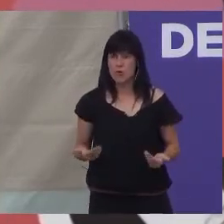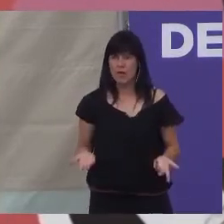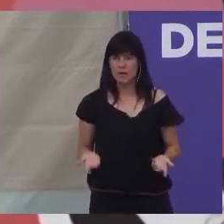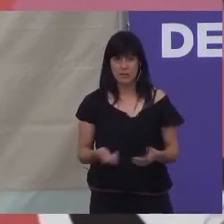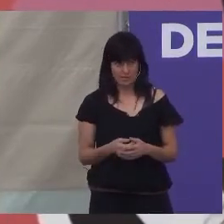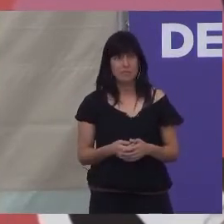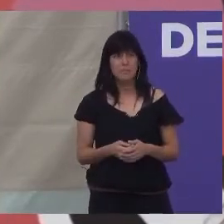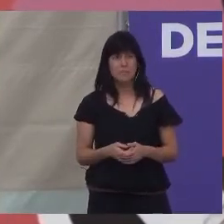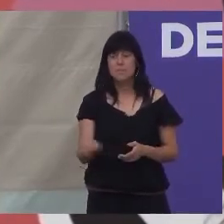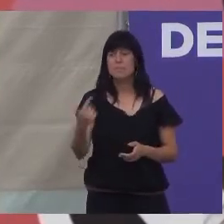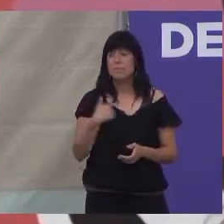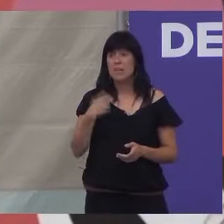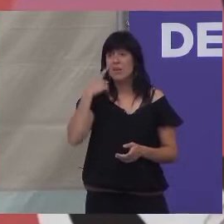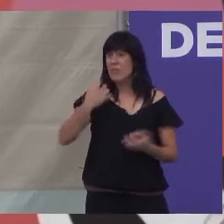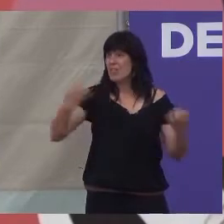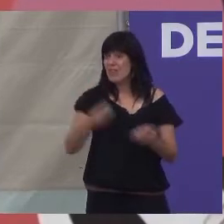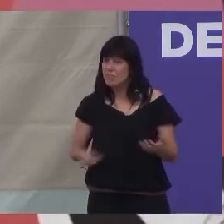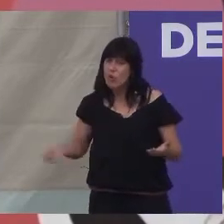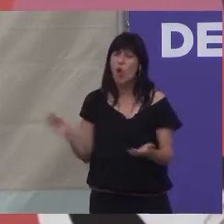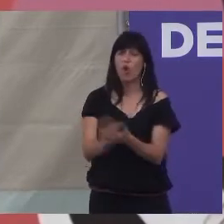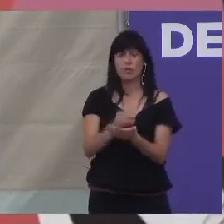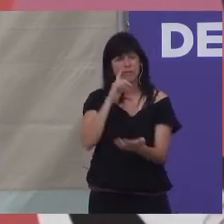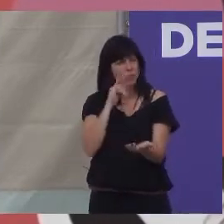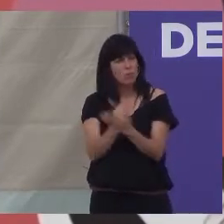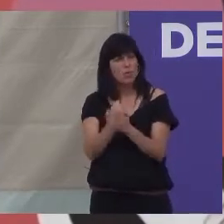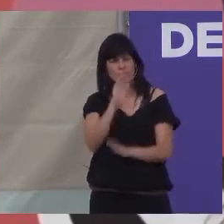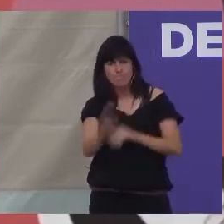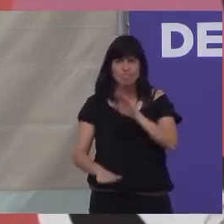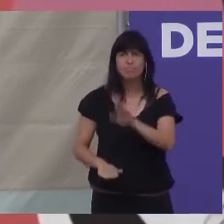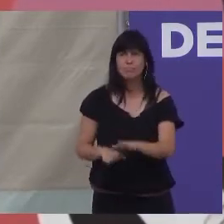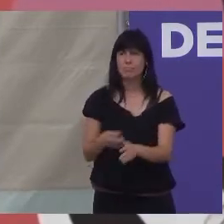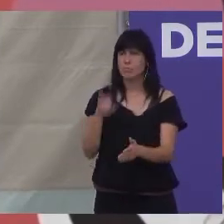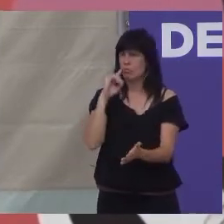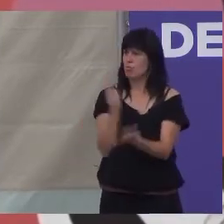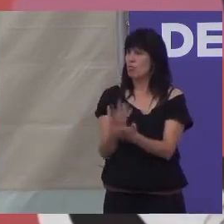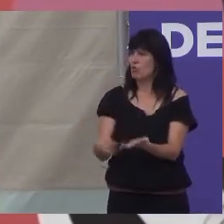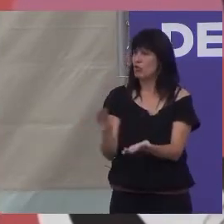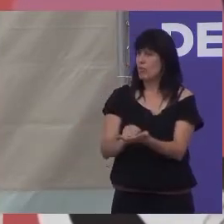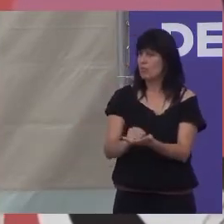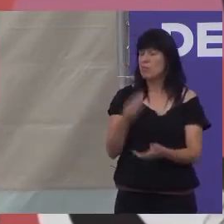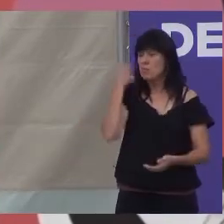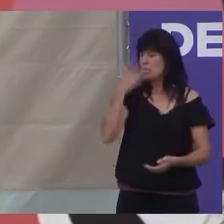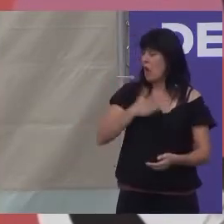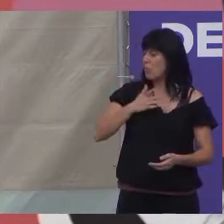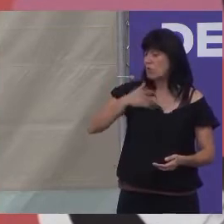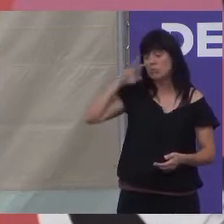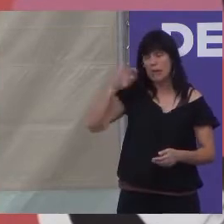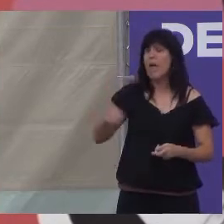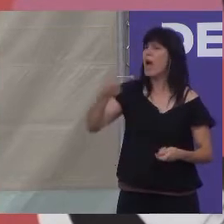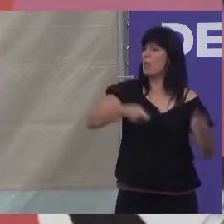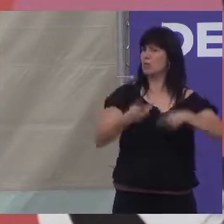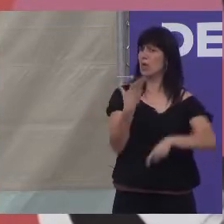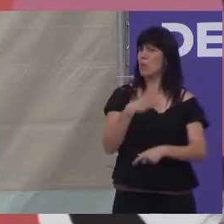He considerat que devia intentar-ho de nou i donar un pas endavant. Pense que puc aportar la meva experiència al costat